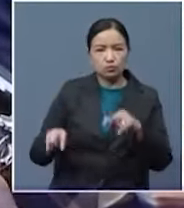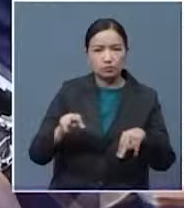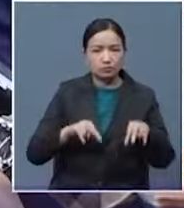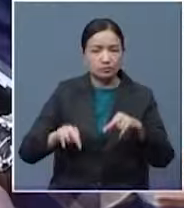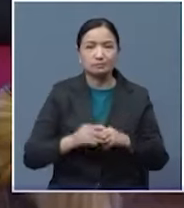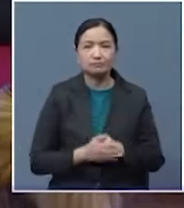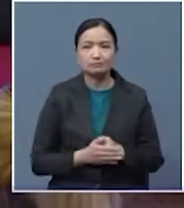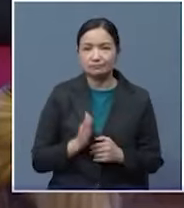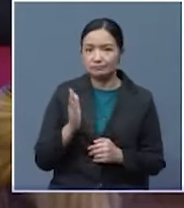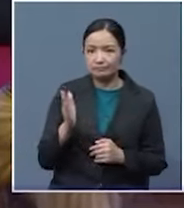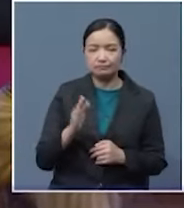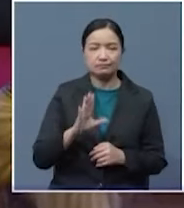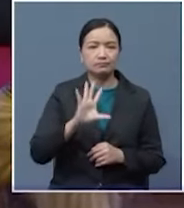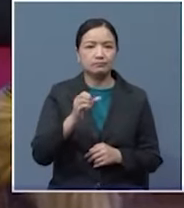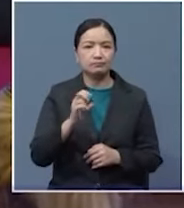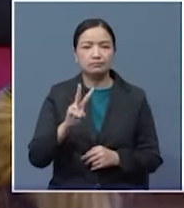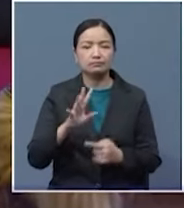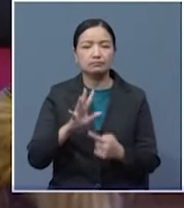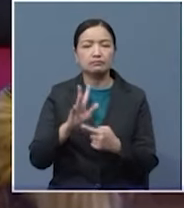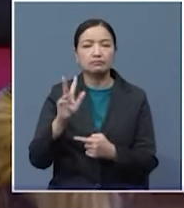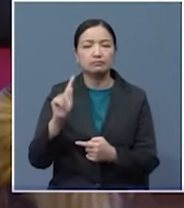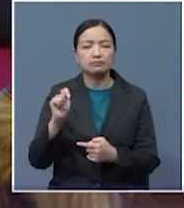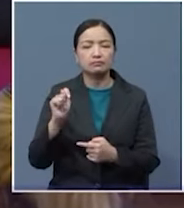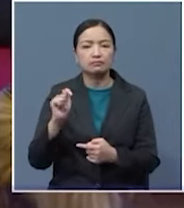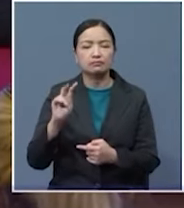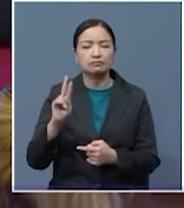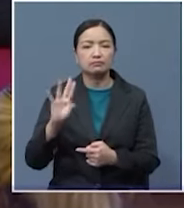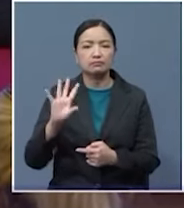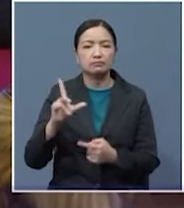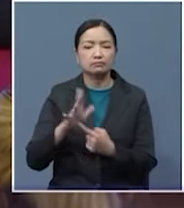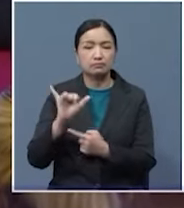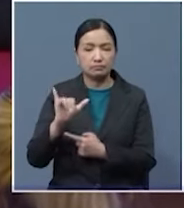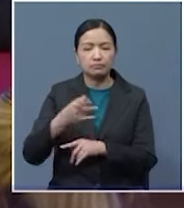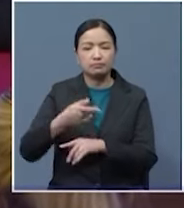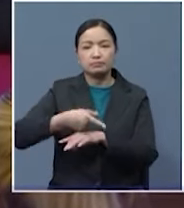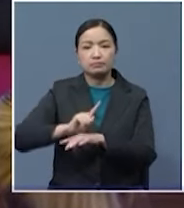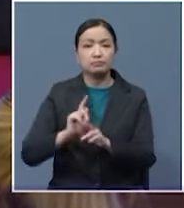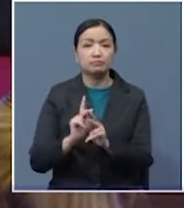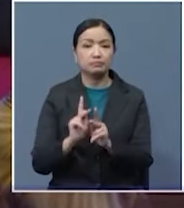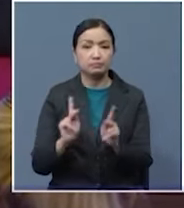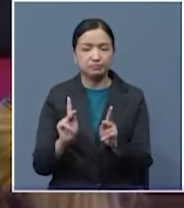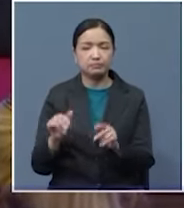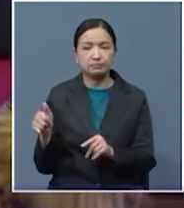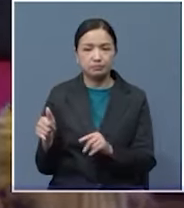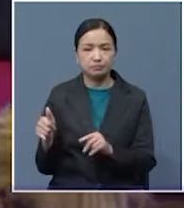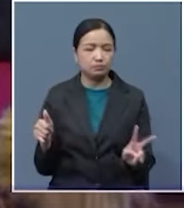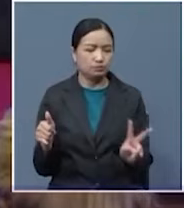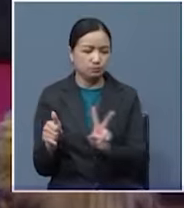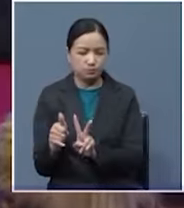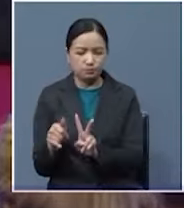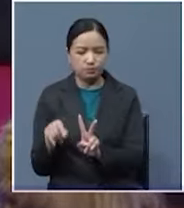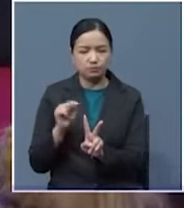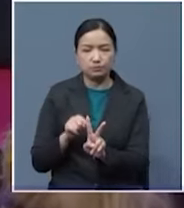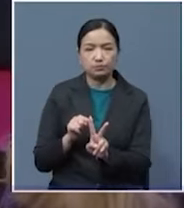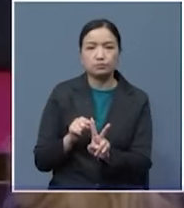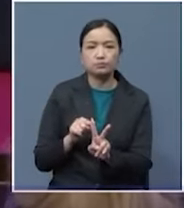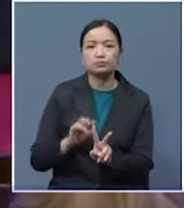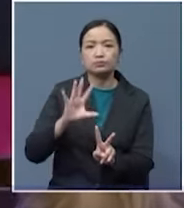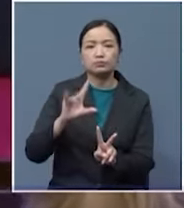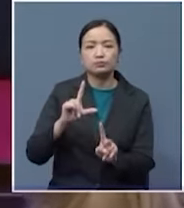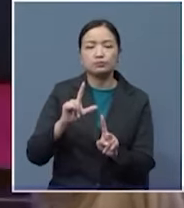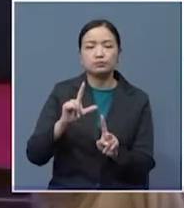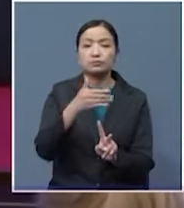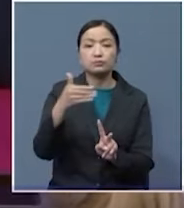ท่านนี้ครับนายฉัตรชัยพรหมเลิศอดีตปลัดกระทรวงมหาดไทยเป็นประธานคณะกรรมการส่วนกรรมการอีก 2คนก็ได้แก่นายชาติพงษ์